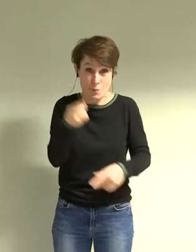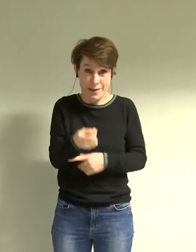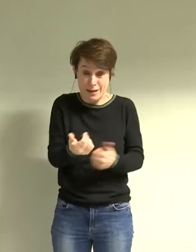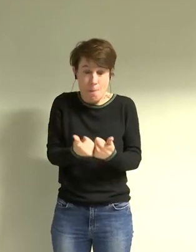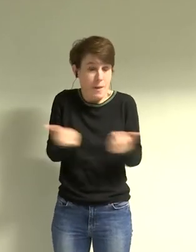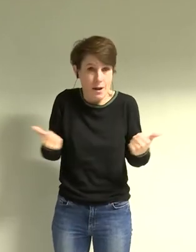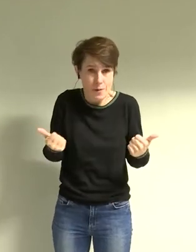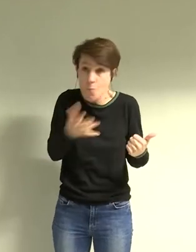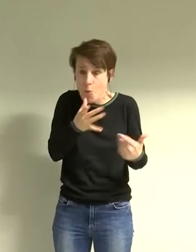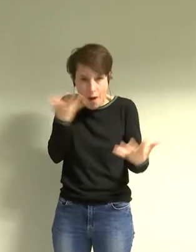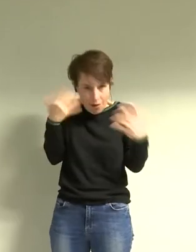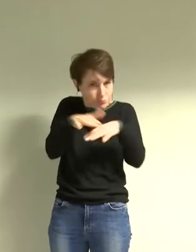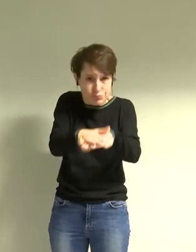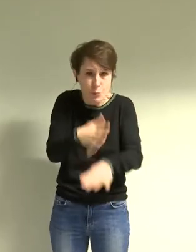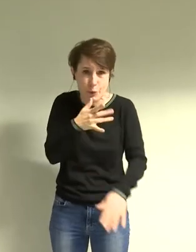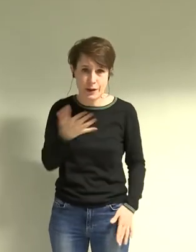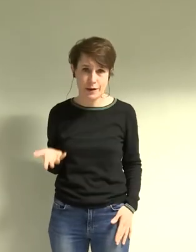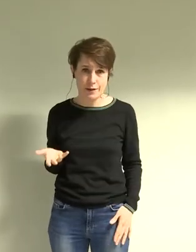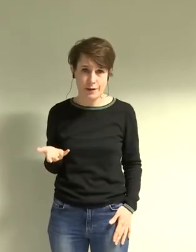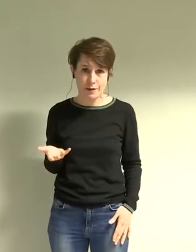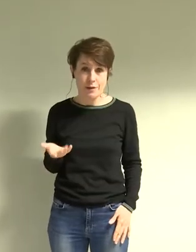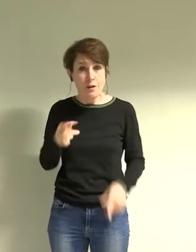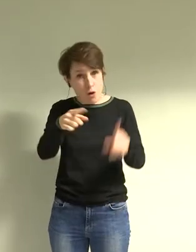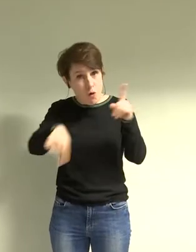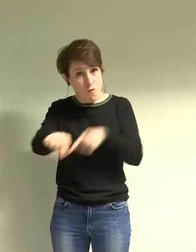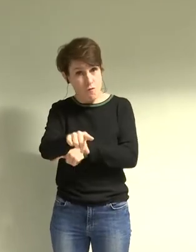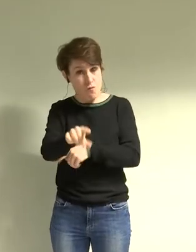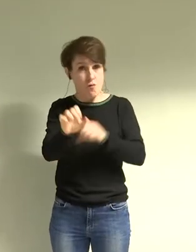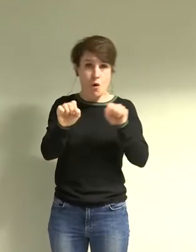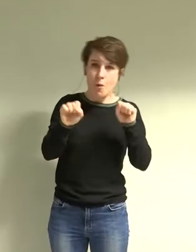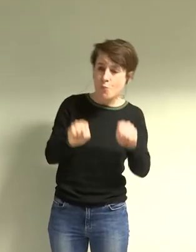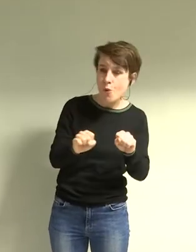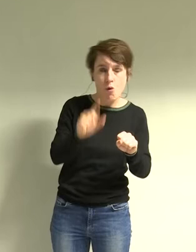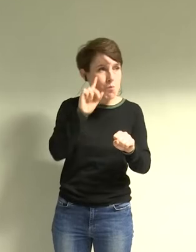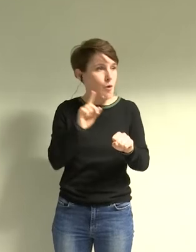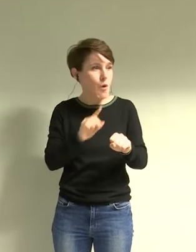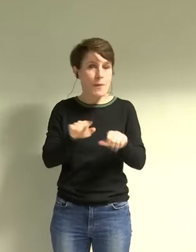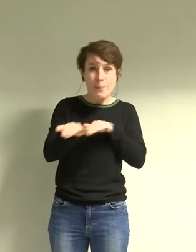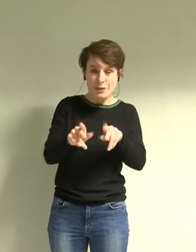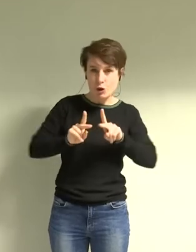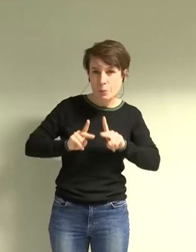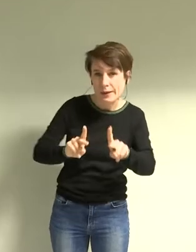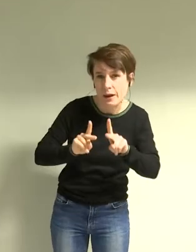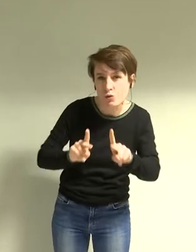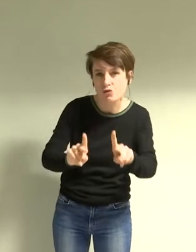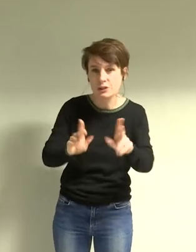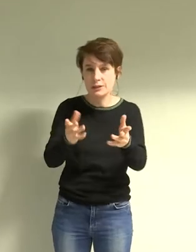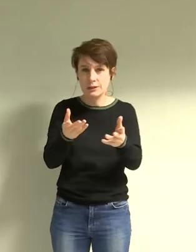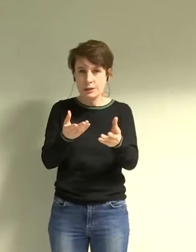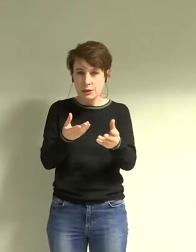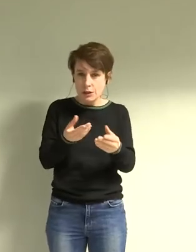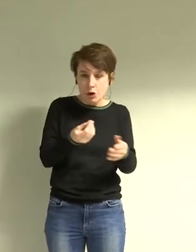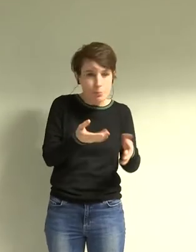adopter alors que vous pourriez faire oeuvre de pédagogie et de prise de conscience sur les thématiques écologiques